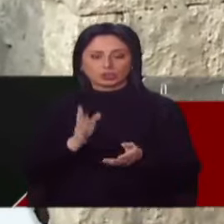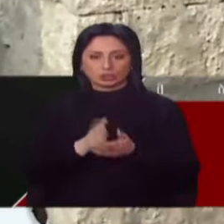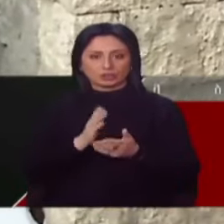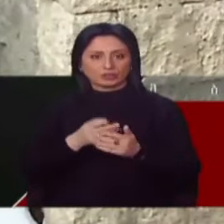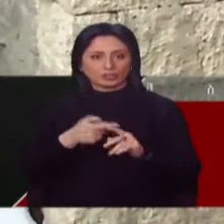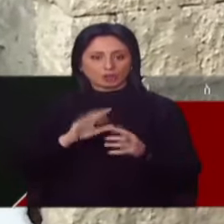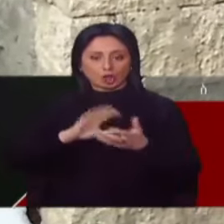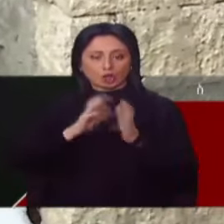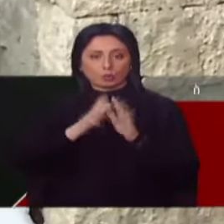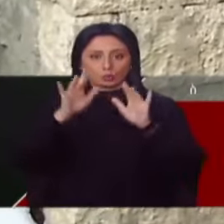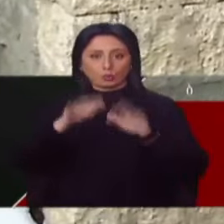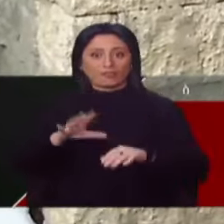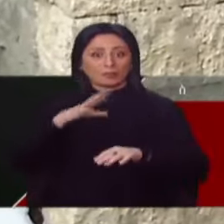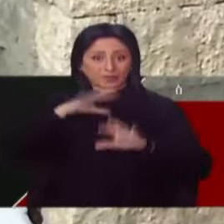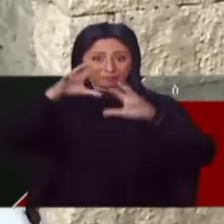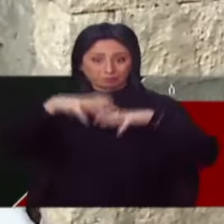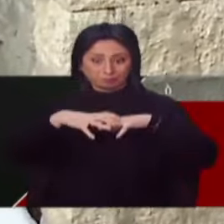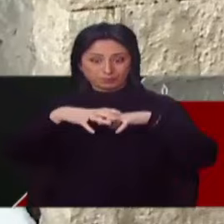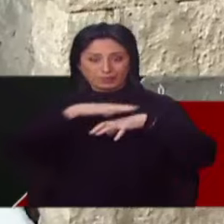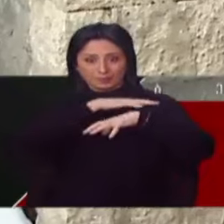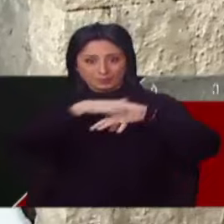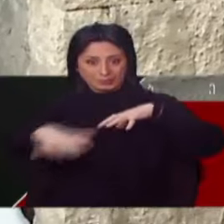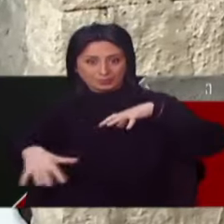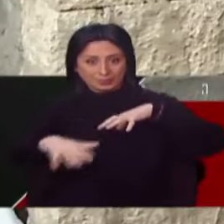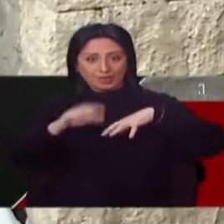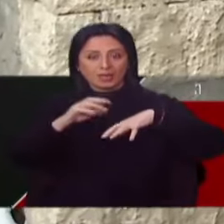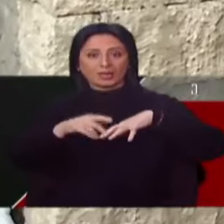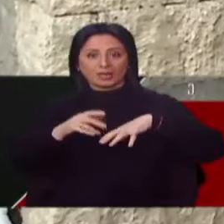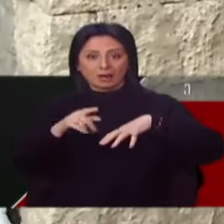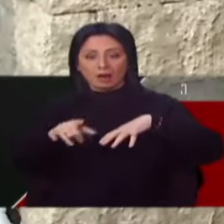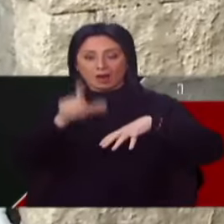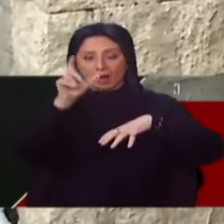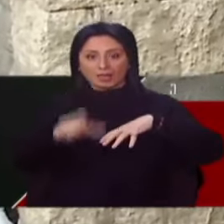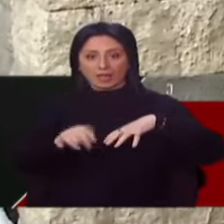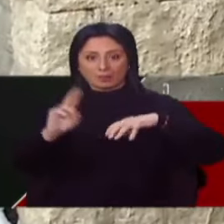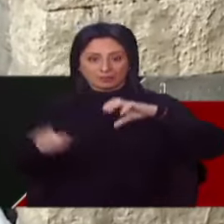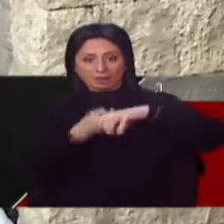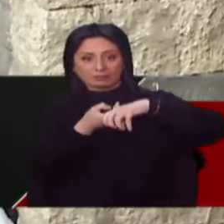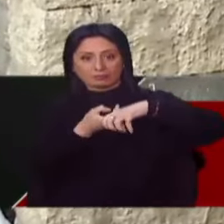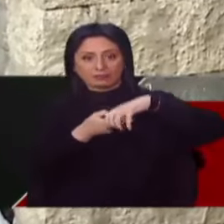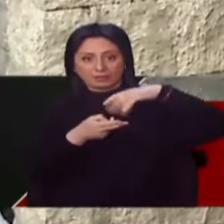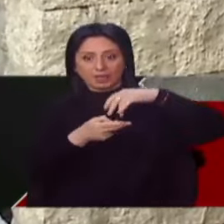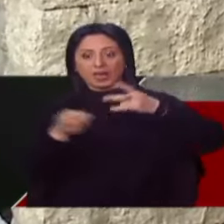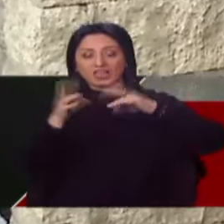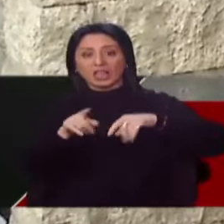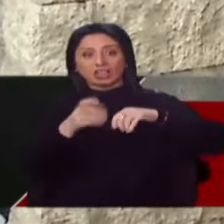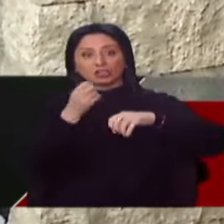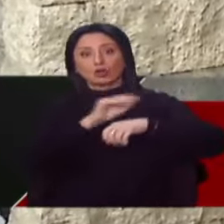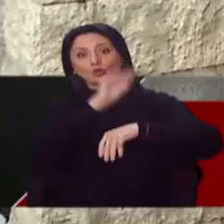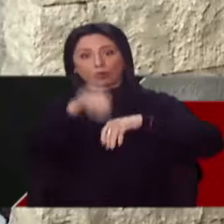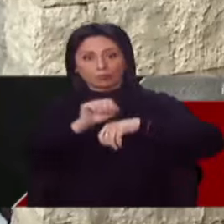ის თოვლი რა წამოვიდა და დაფარა ეგ საწღალი დანარჩენის არის საშიში ეხლა